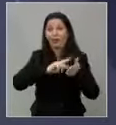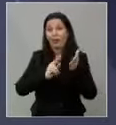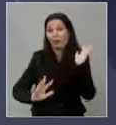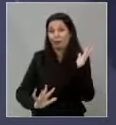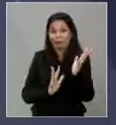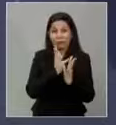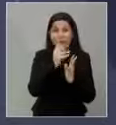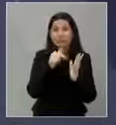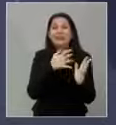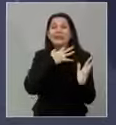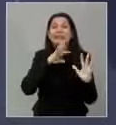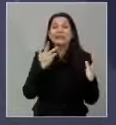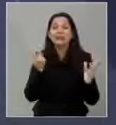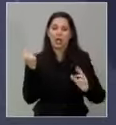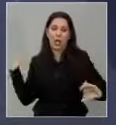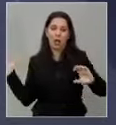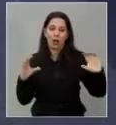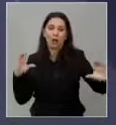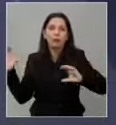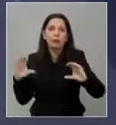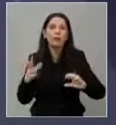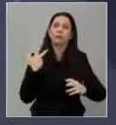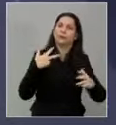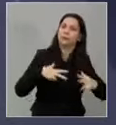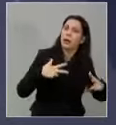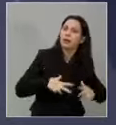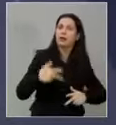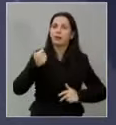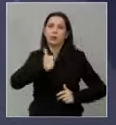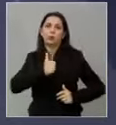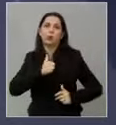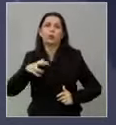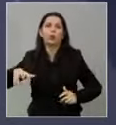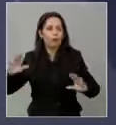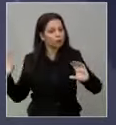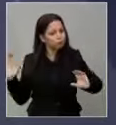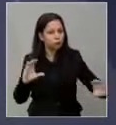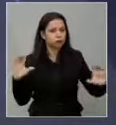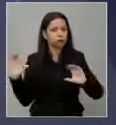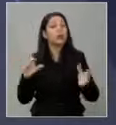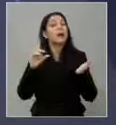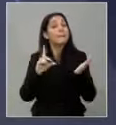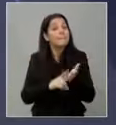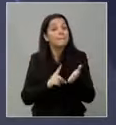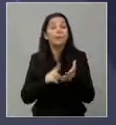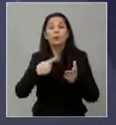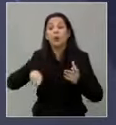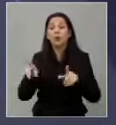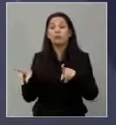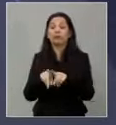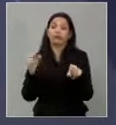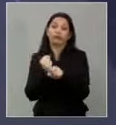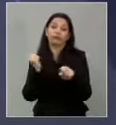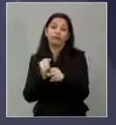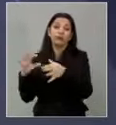συνεργασία δημόσιου και ιδιωτικού τομέα. Πρέπει να δουλέψουμε μαζί με ακεραιότητα, διαφάνεια και